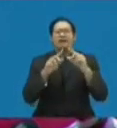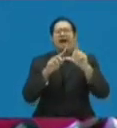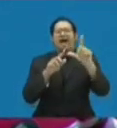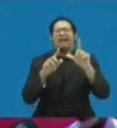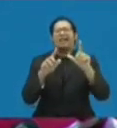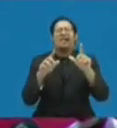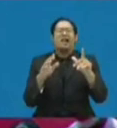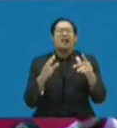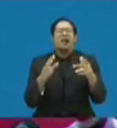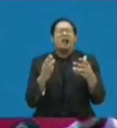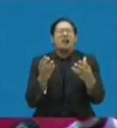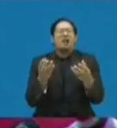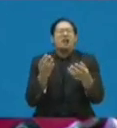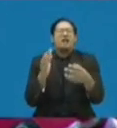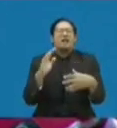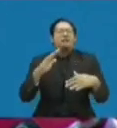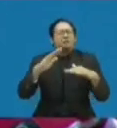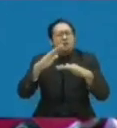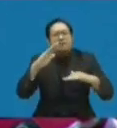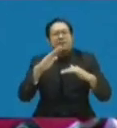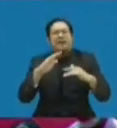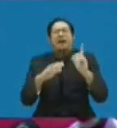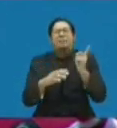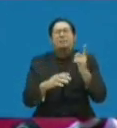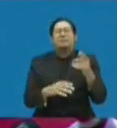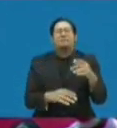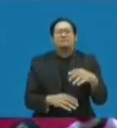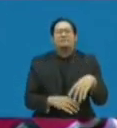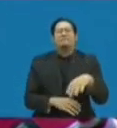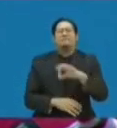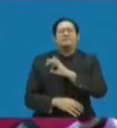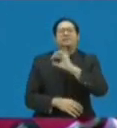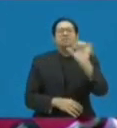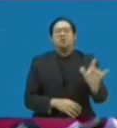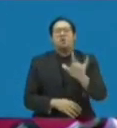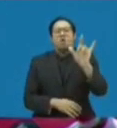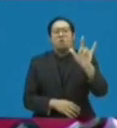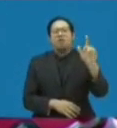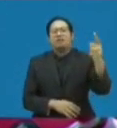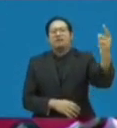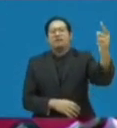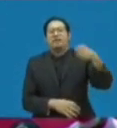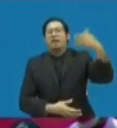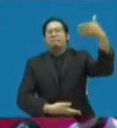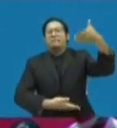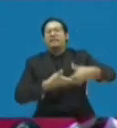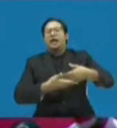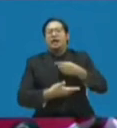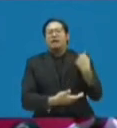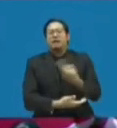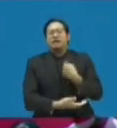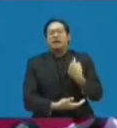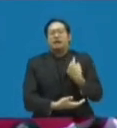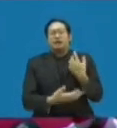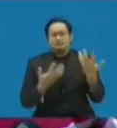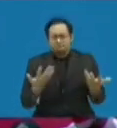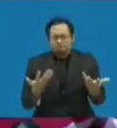Hai bapak presiden Insinyur Haji Joko Widodo memberikan arahan kepidak kepada kita semua bahwa